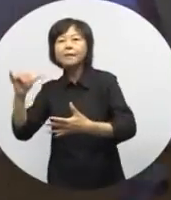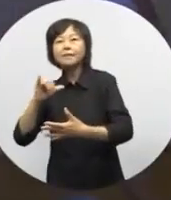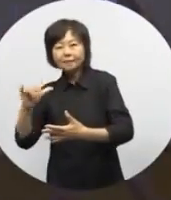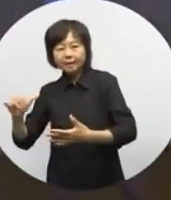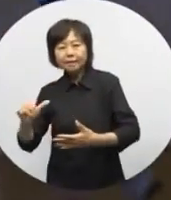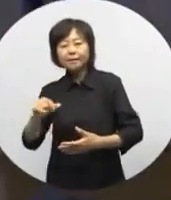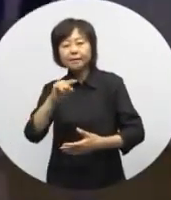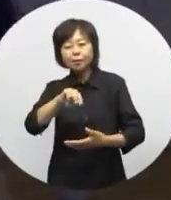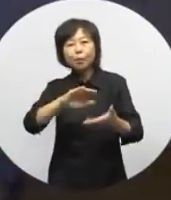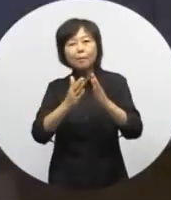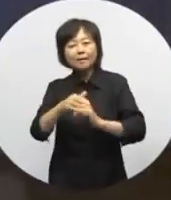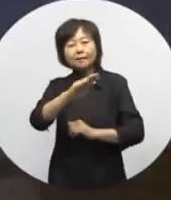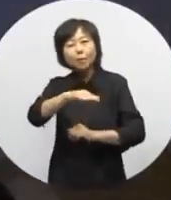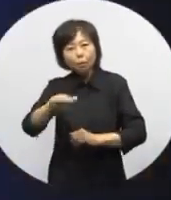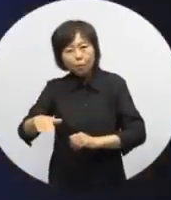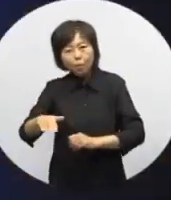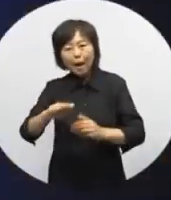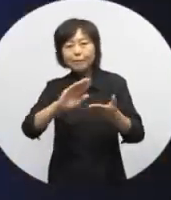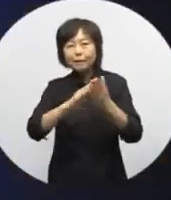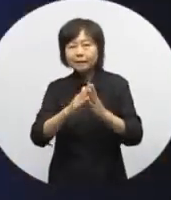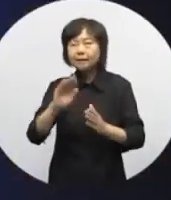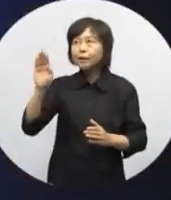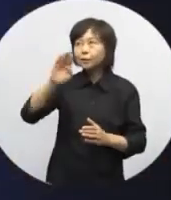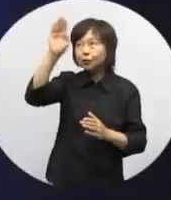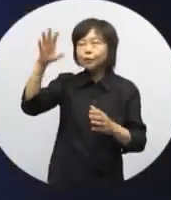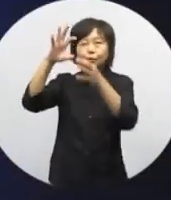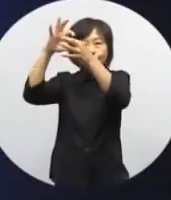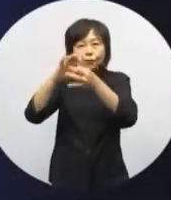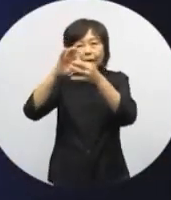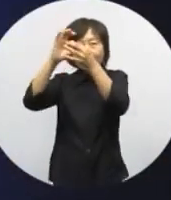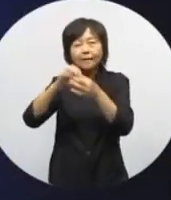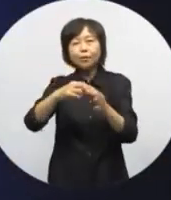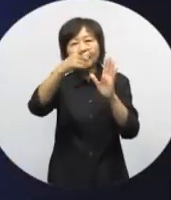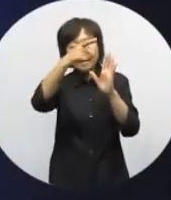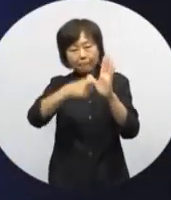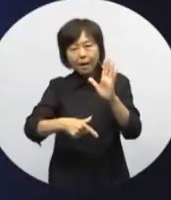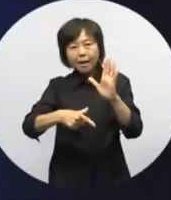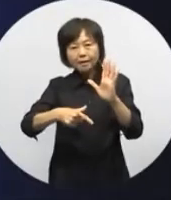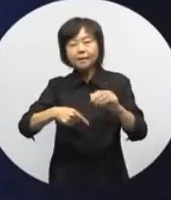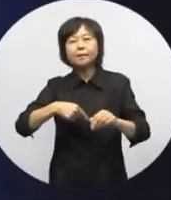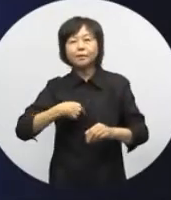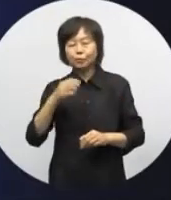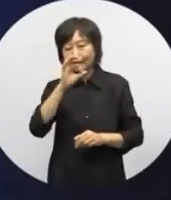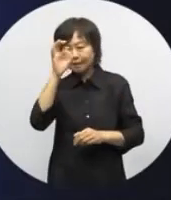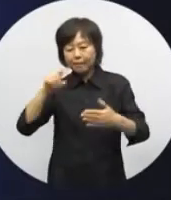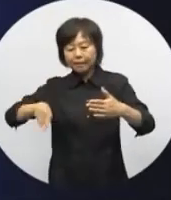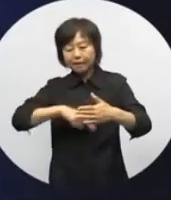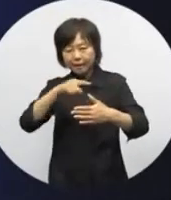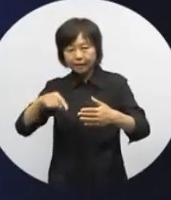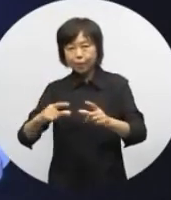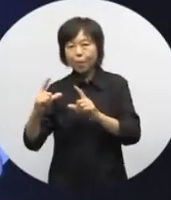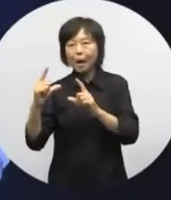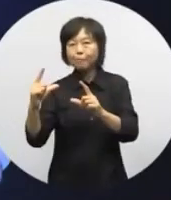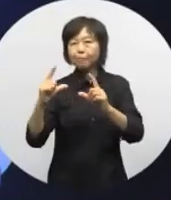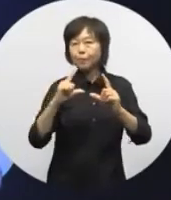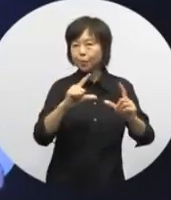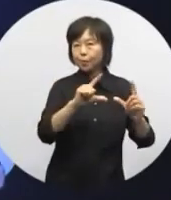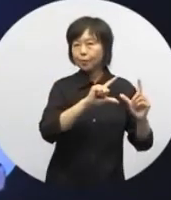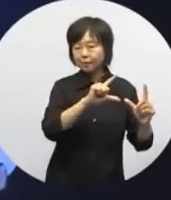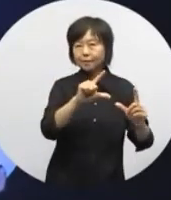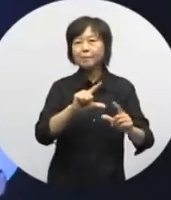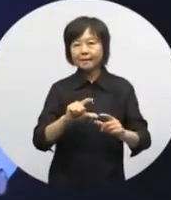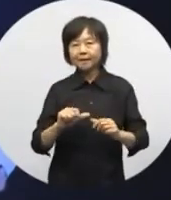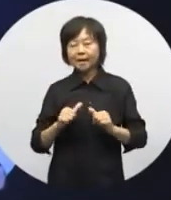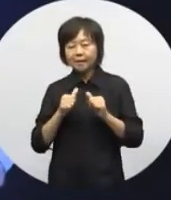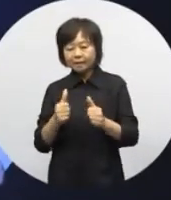子どもたちが町と宇宙のつながりをテーマに自ら調べた内容を発表しました。